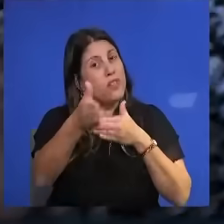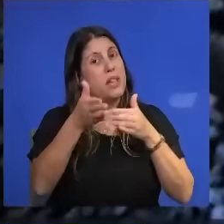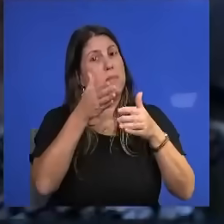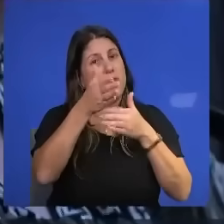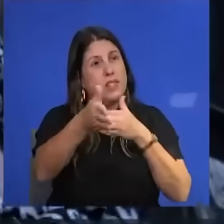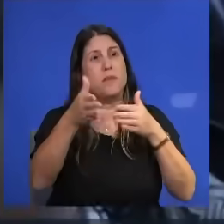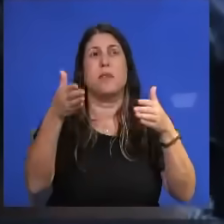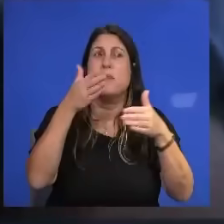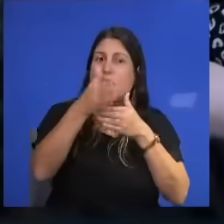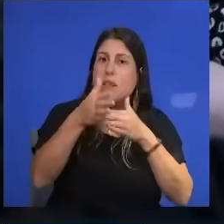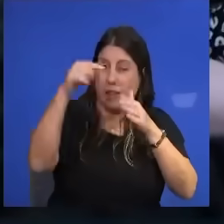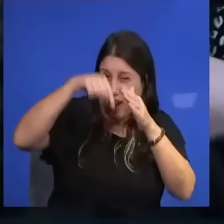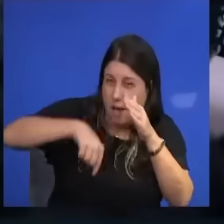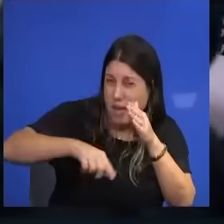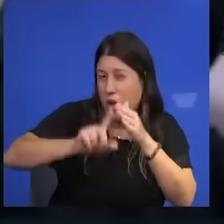למטה או למעלה?